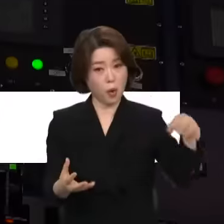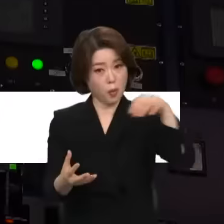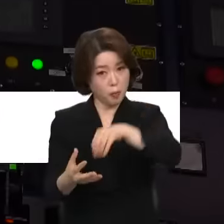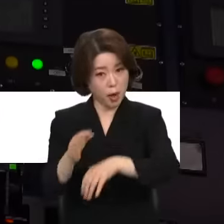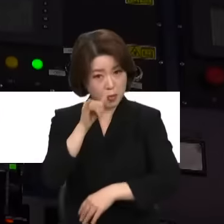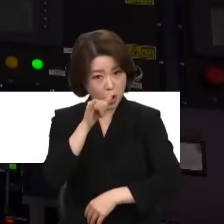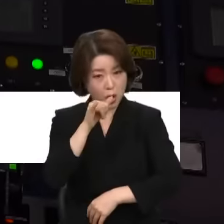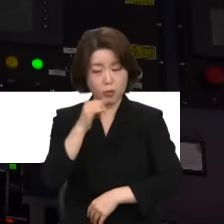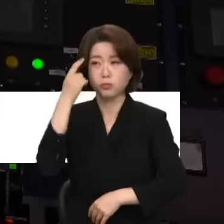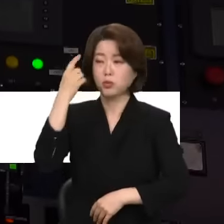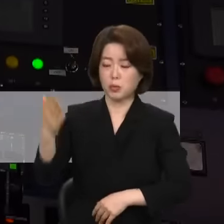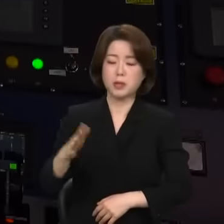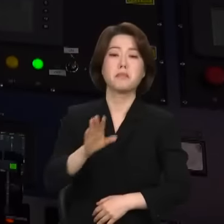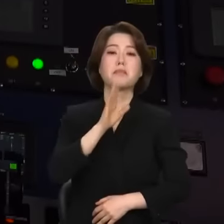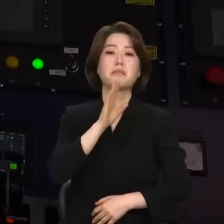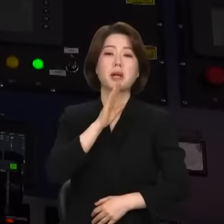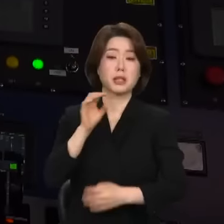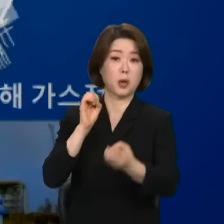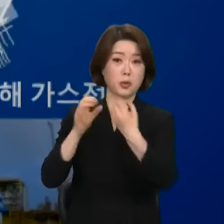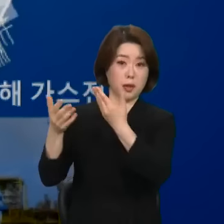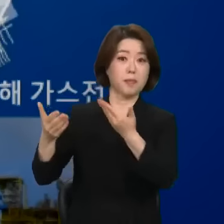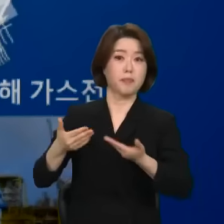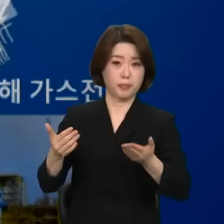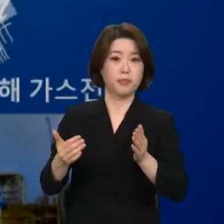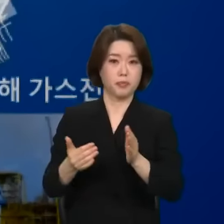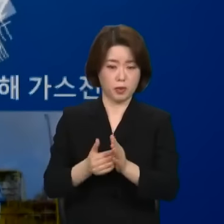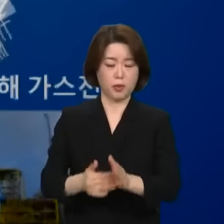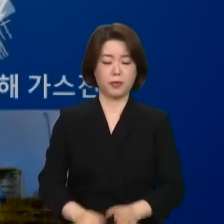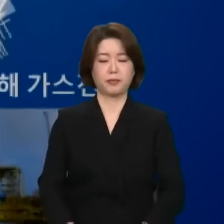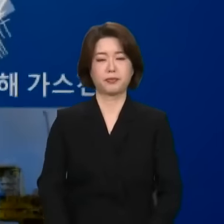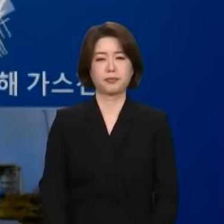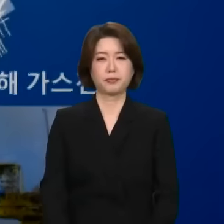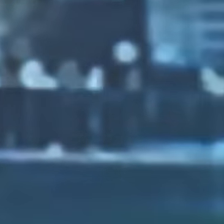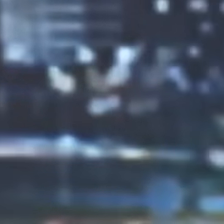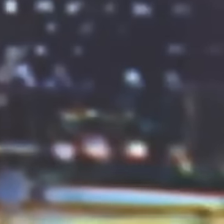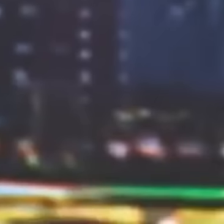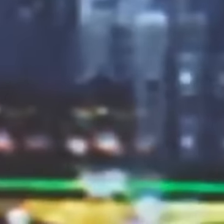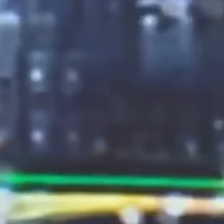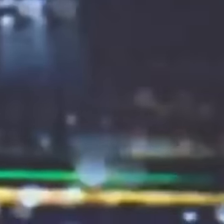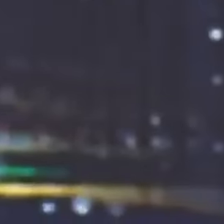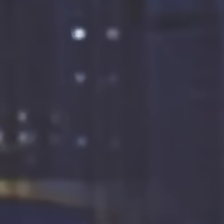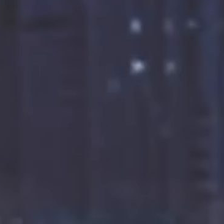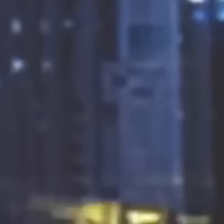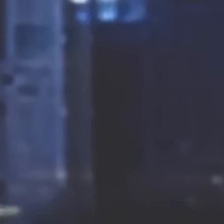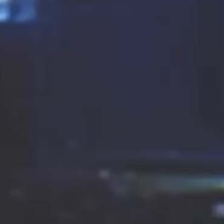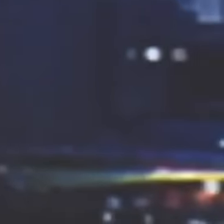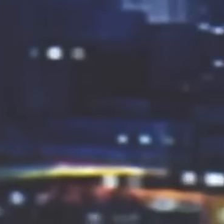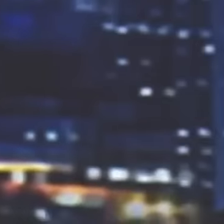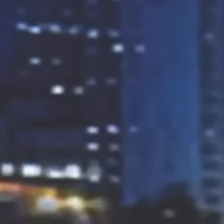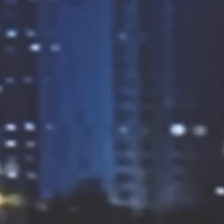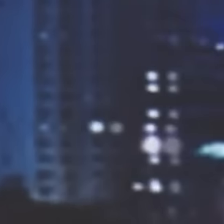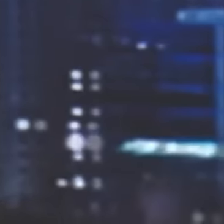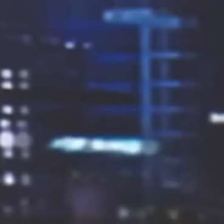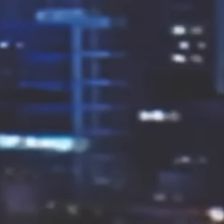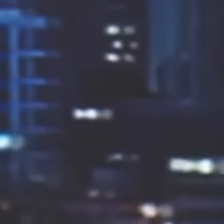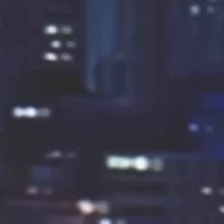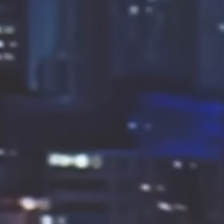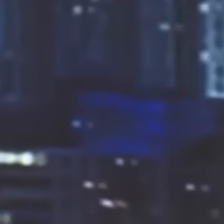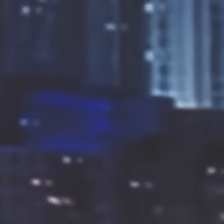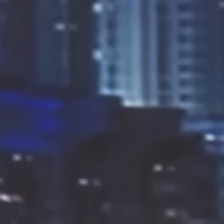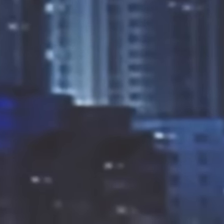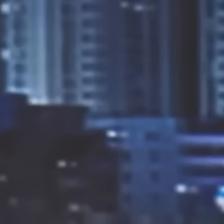그것은 맞다고 답했습니다 JTBC 이서준 있니다 JTBC 뉴스를 시청해 주셔서